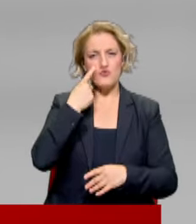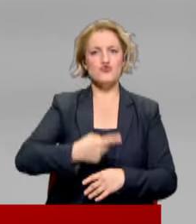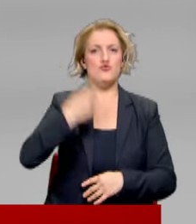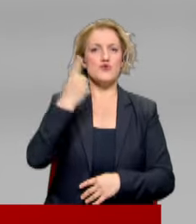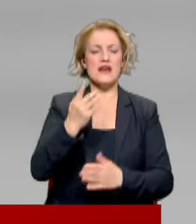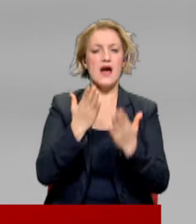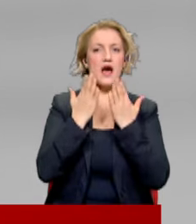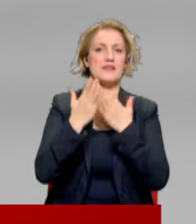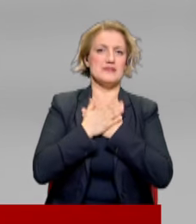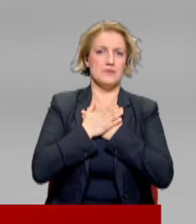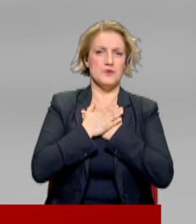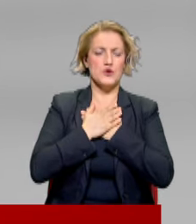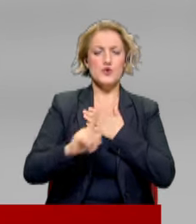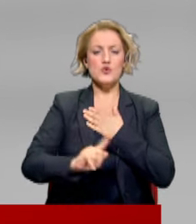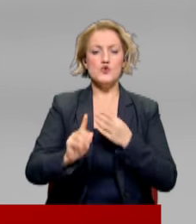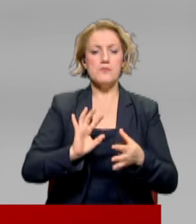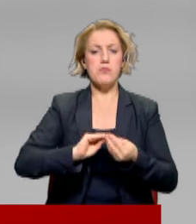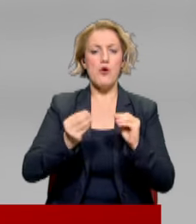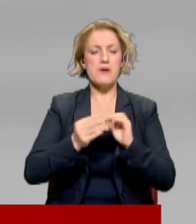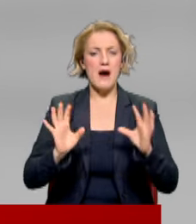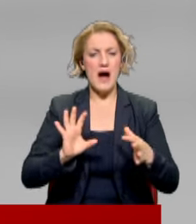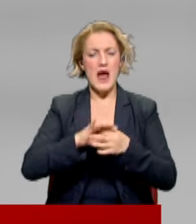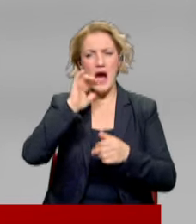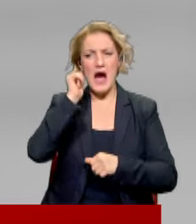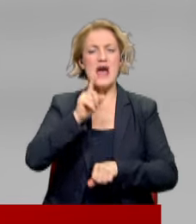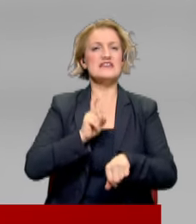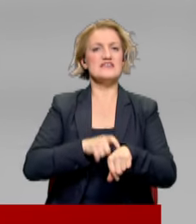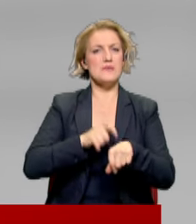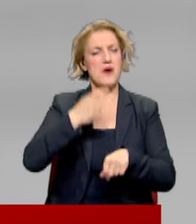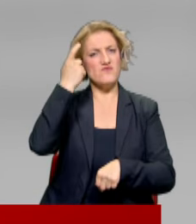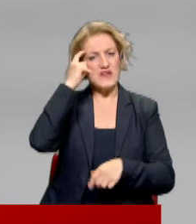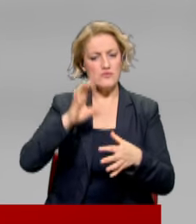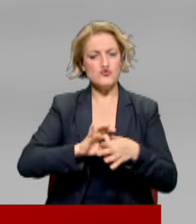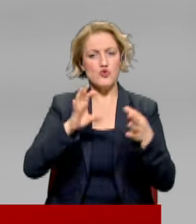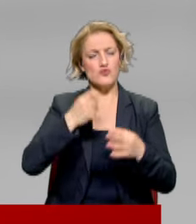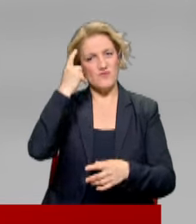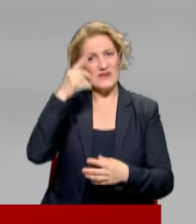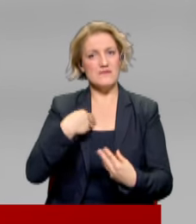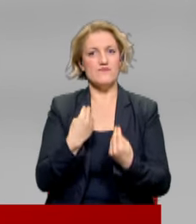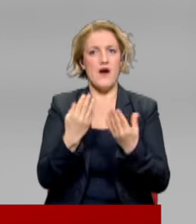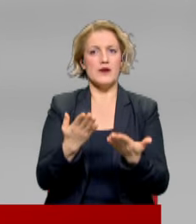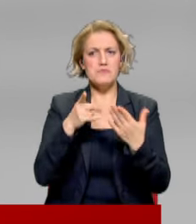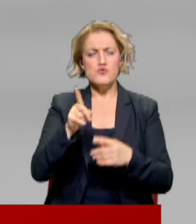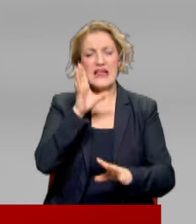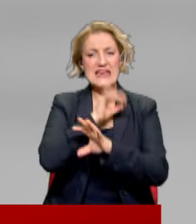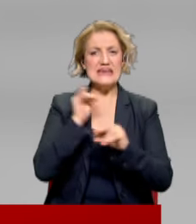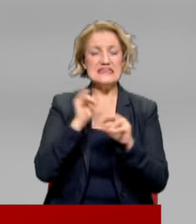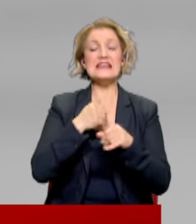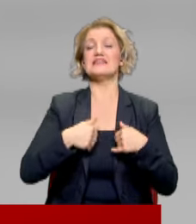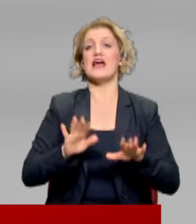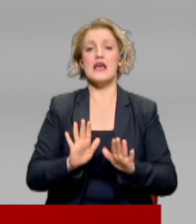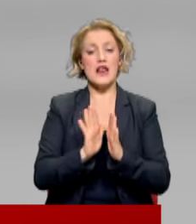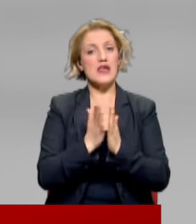Cumhuriyet'in akademisyeniyim. Kürt sorununa dairse her zaman görüşlerim ve çözüm önerilerim oldu. Bunları da gizli saklı